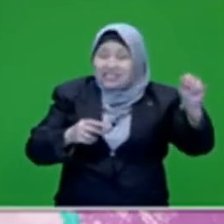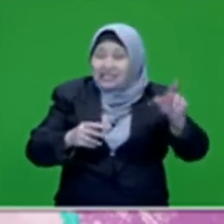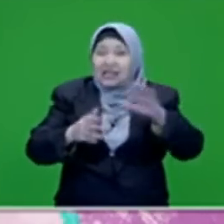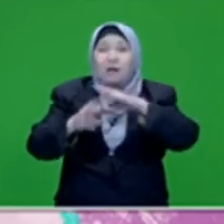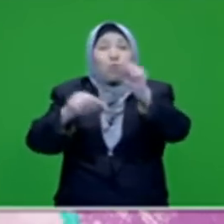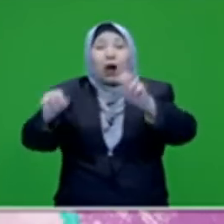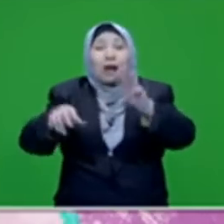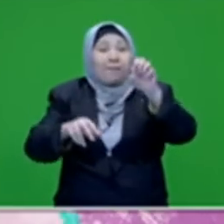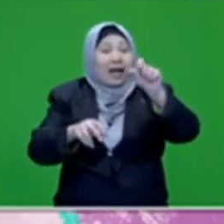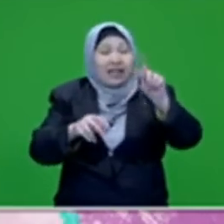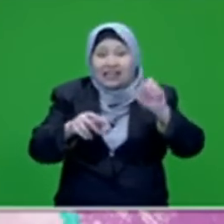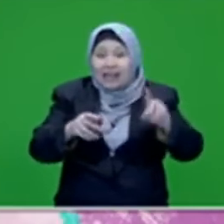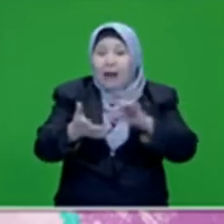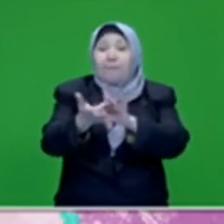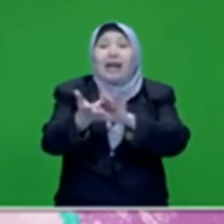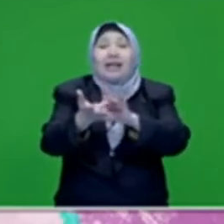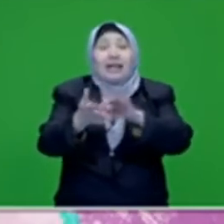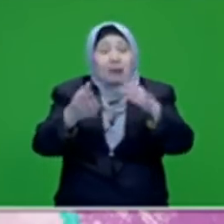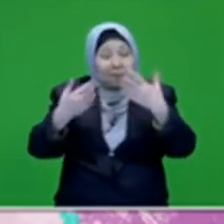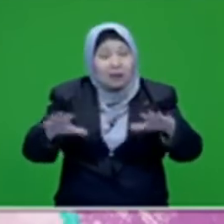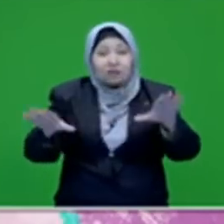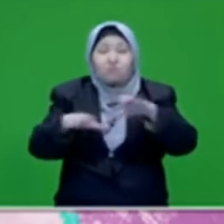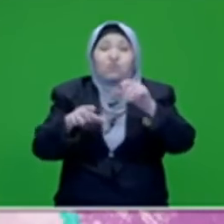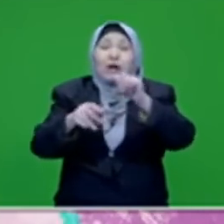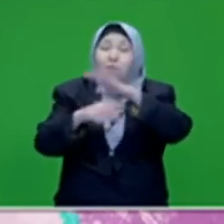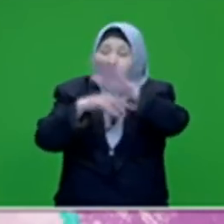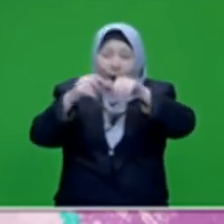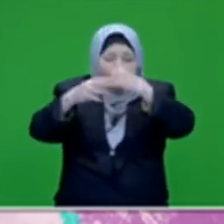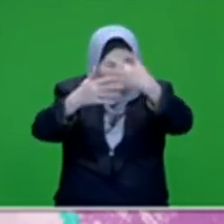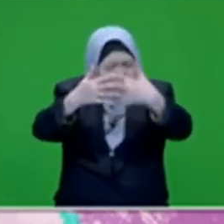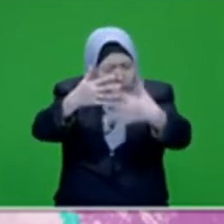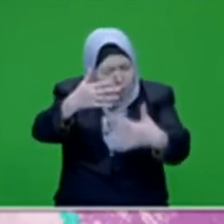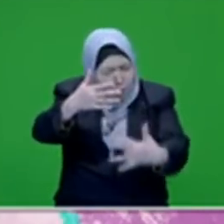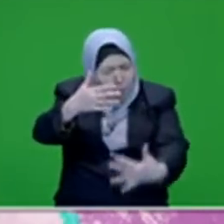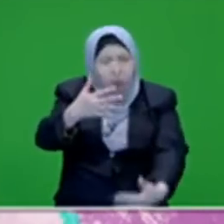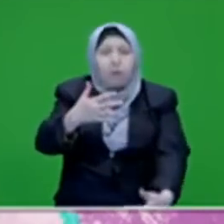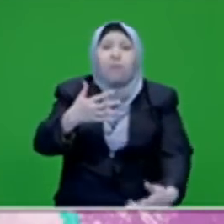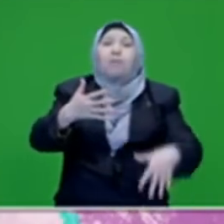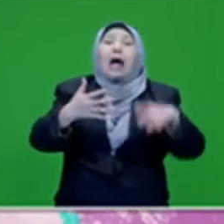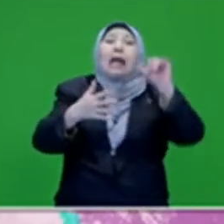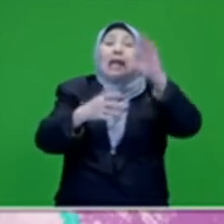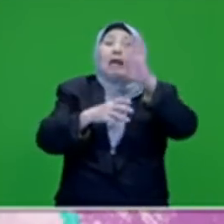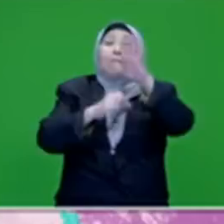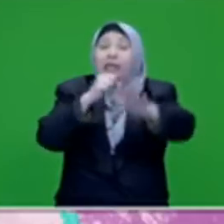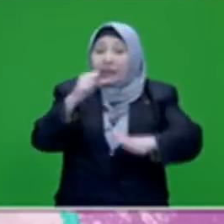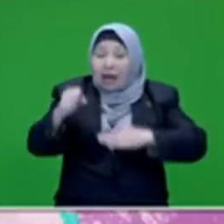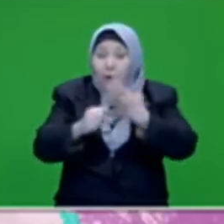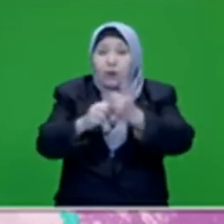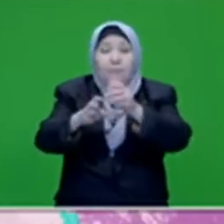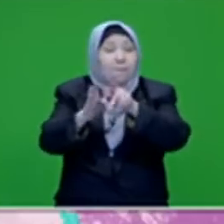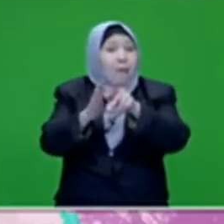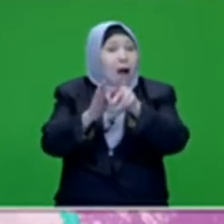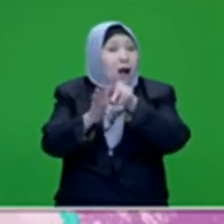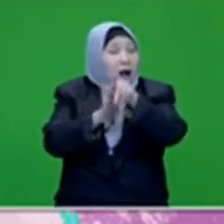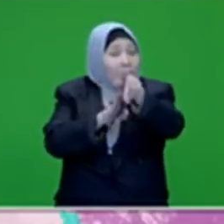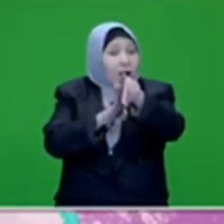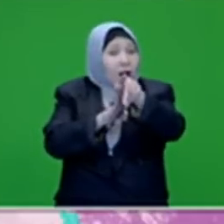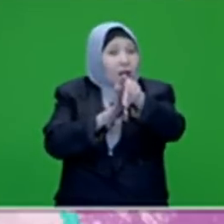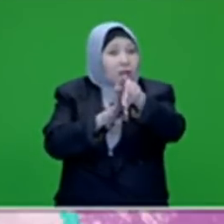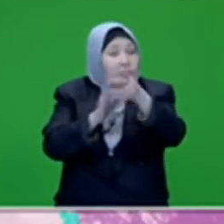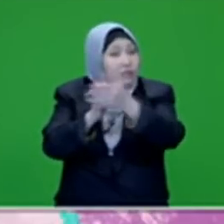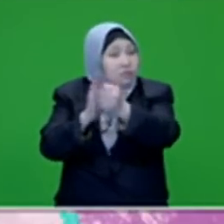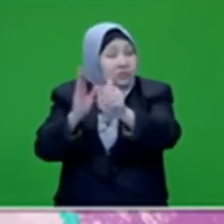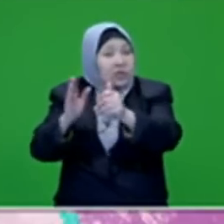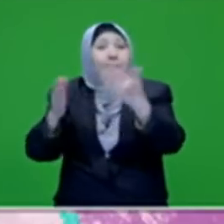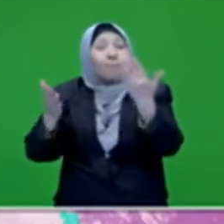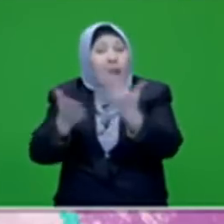buat medik, lepas buat medik, buat houseman, lepas buat houseman, buat practicing, lepas practicing, 5 tahun, lepas buat kepakaran, lepas tu ada certain hour,